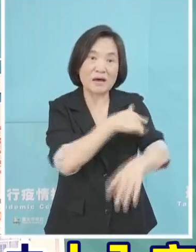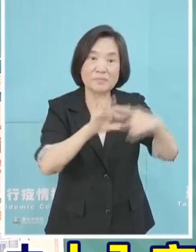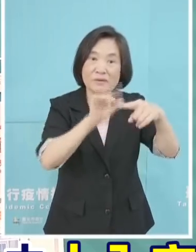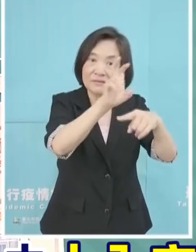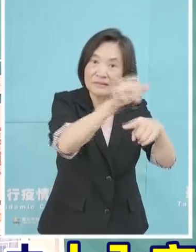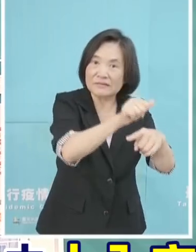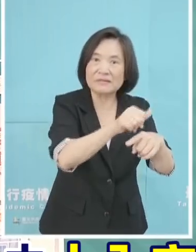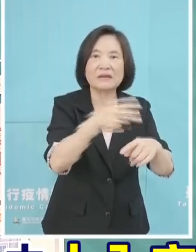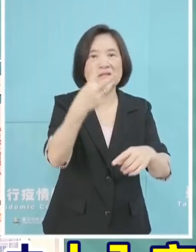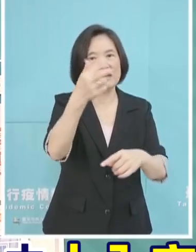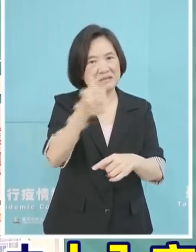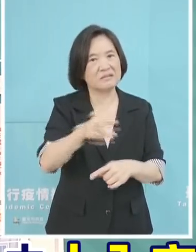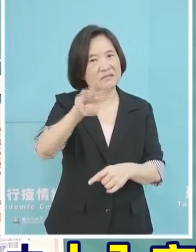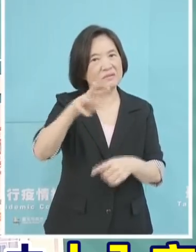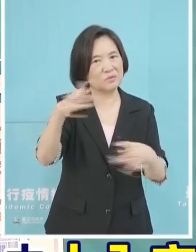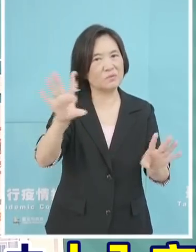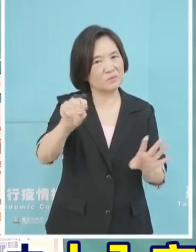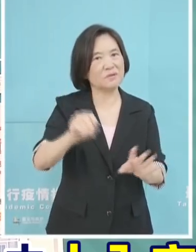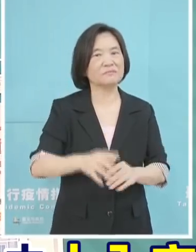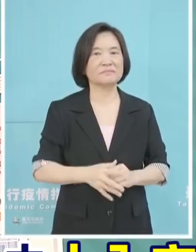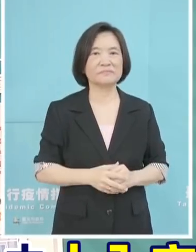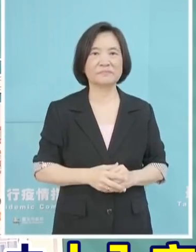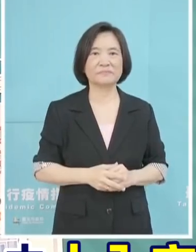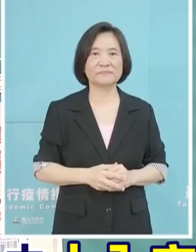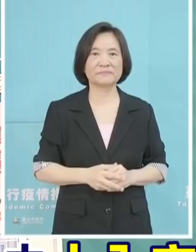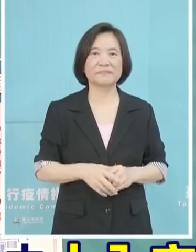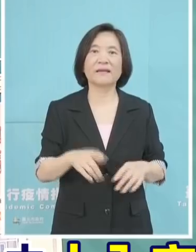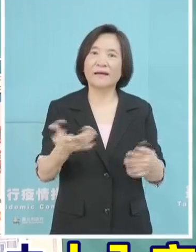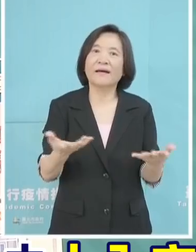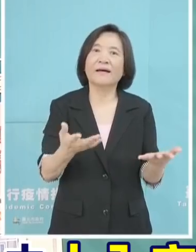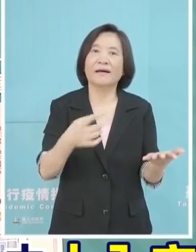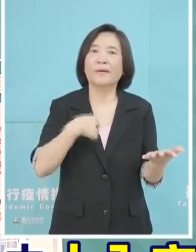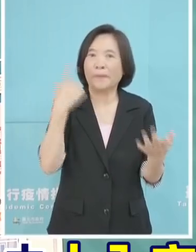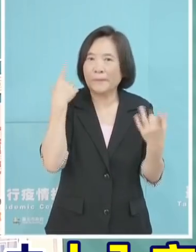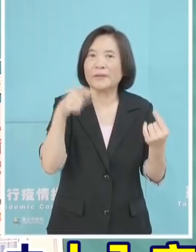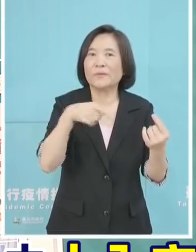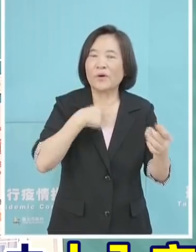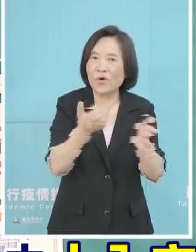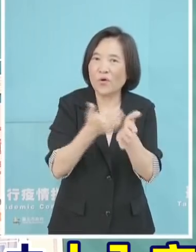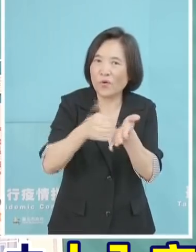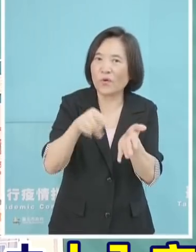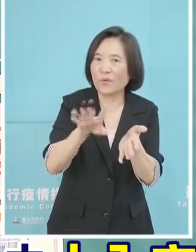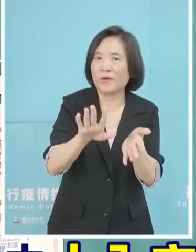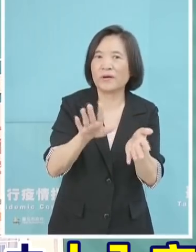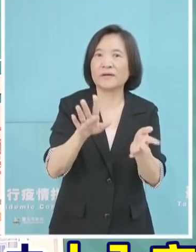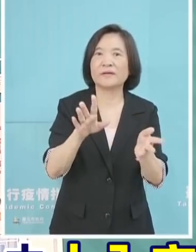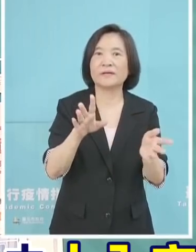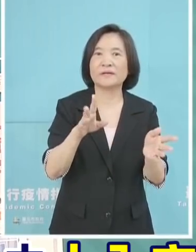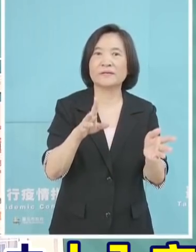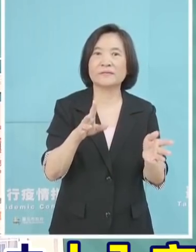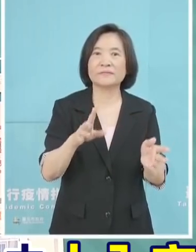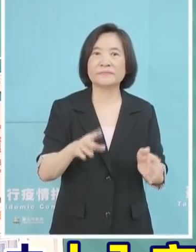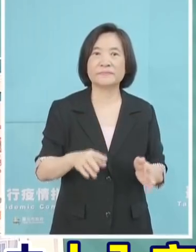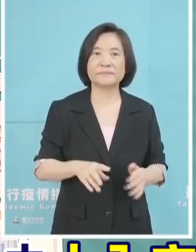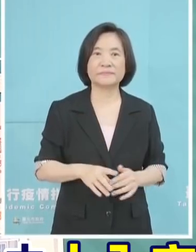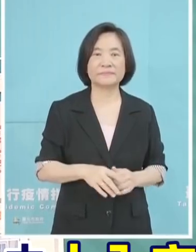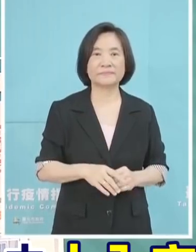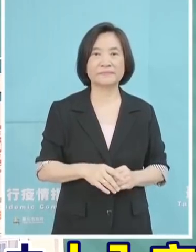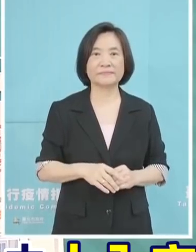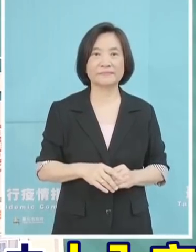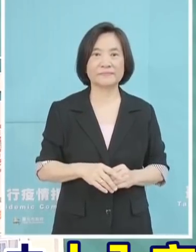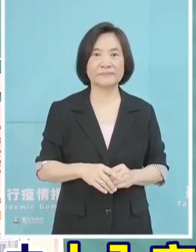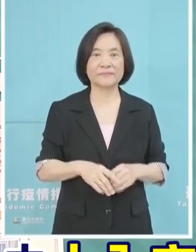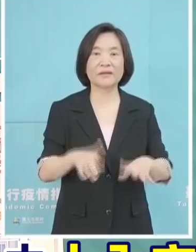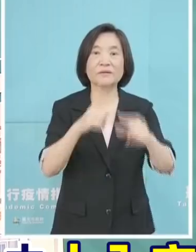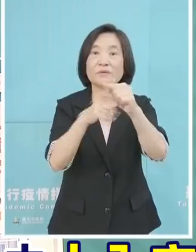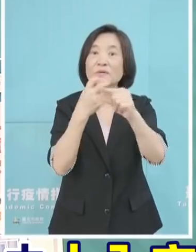算从我们的灾害准备金去处理啊，那所以，我们不管怎么样的哈，这个